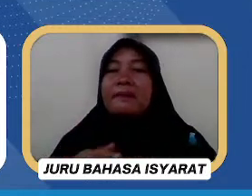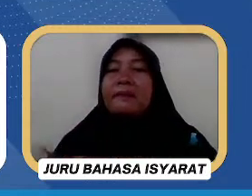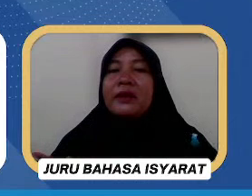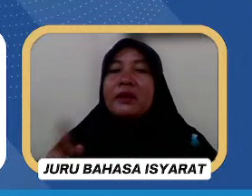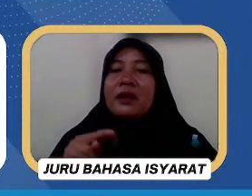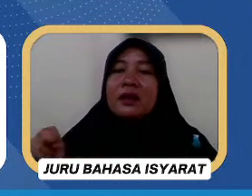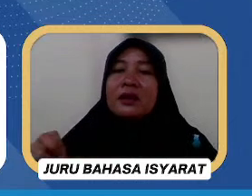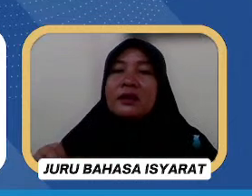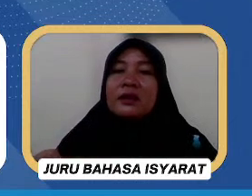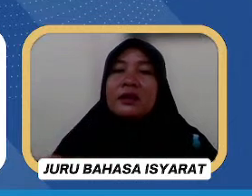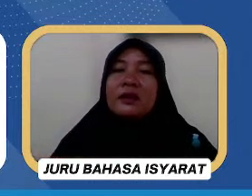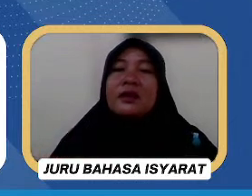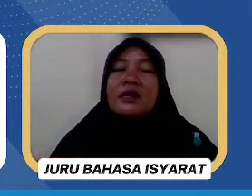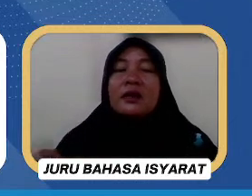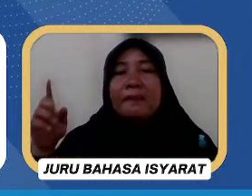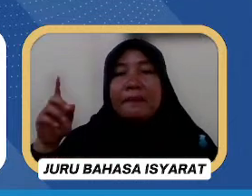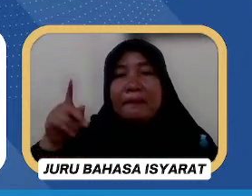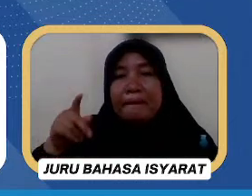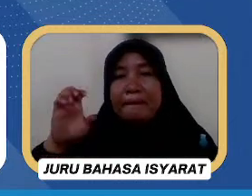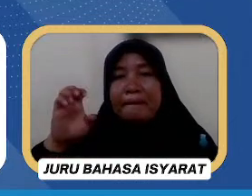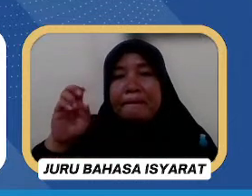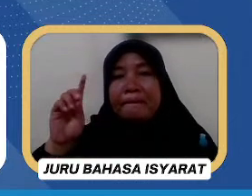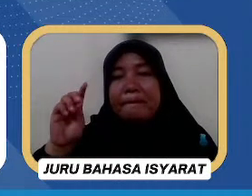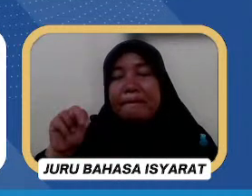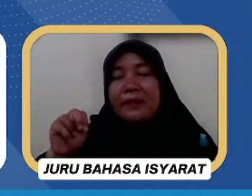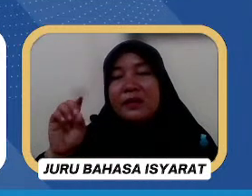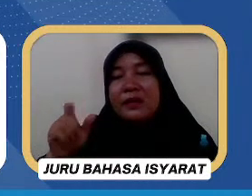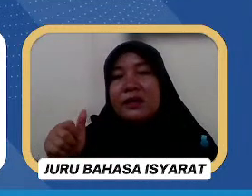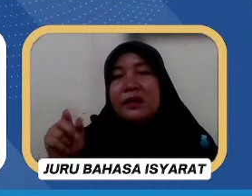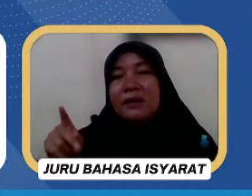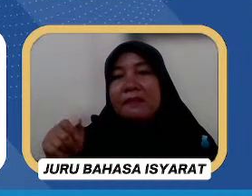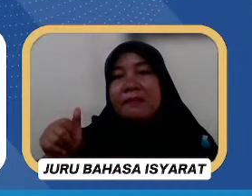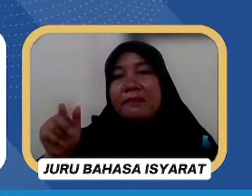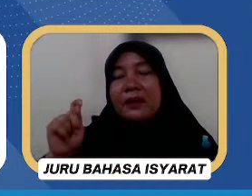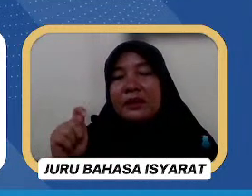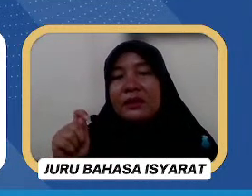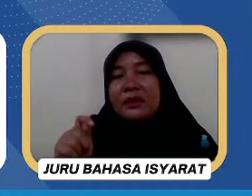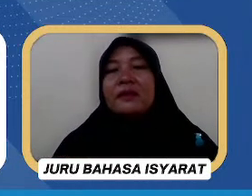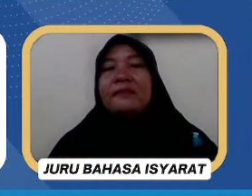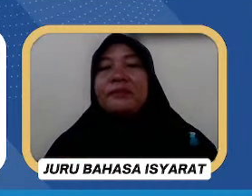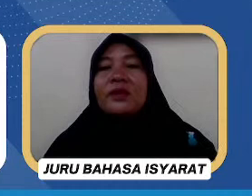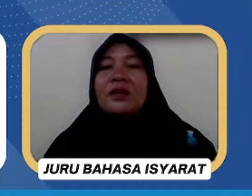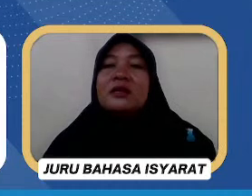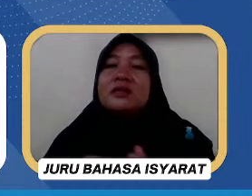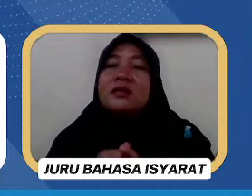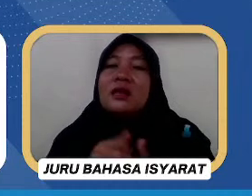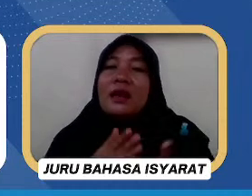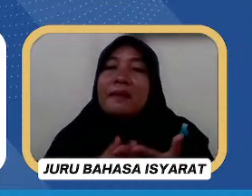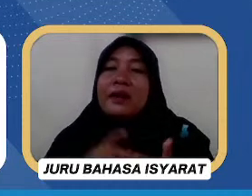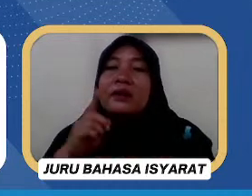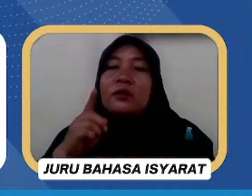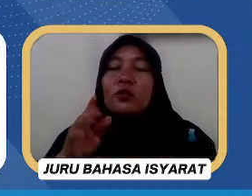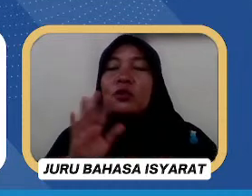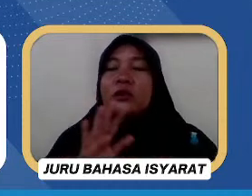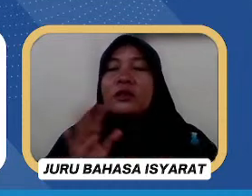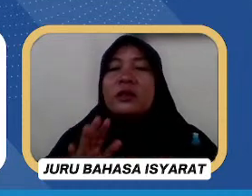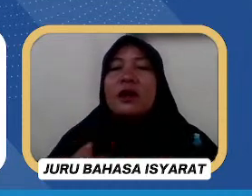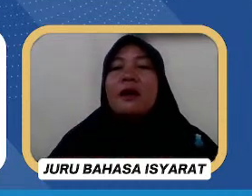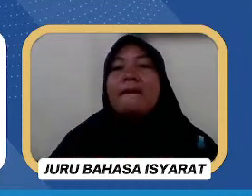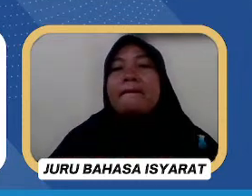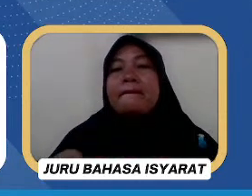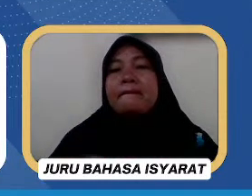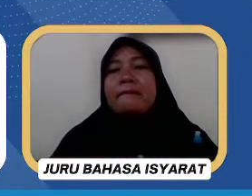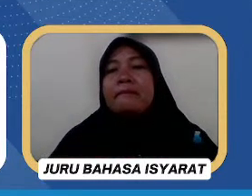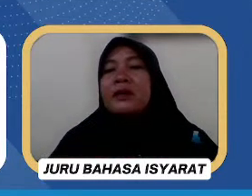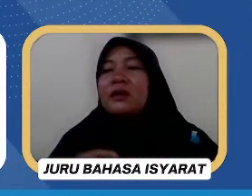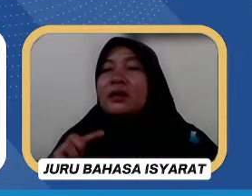selama dia tidak melanggar hak-hak orang lain, dia tidak menyinggung harkat dan martabat orang lain, seperti itu. Jadi budaya